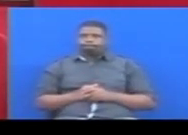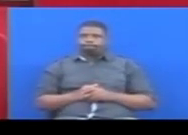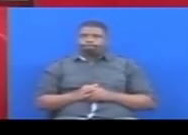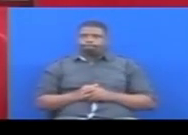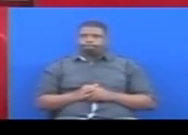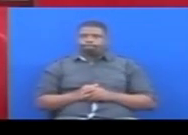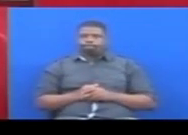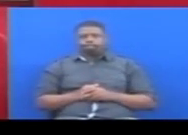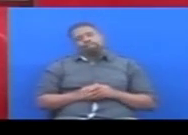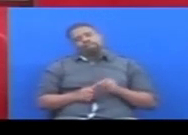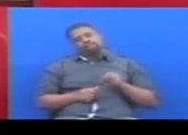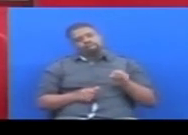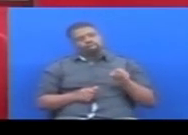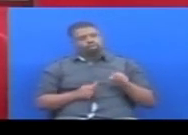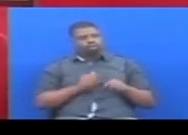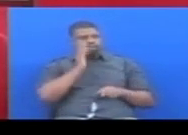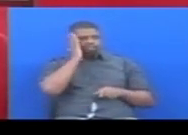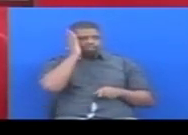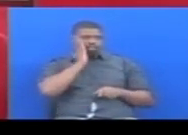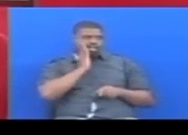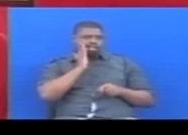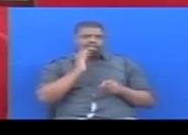Ili wale vijana